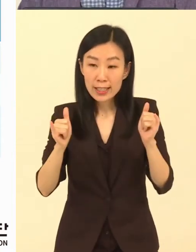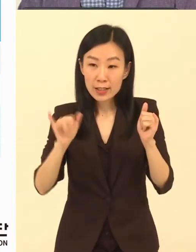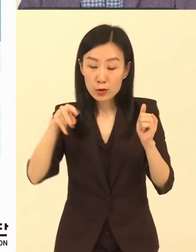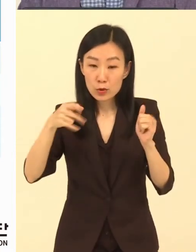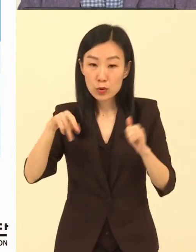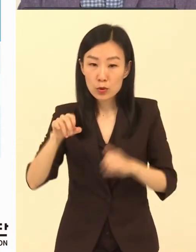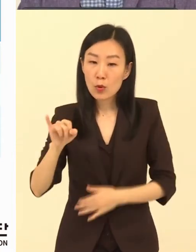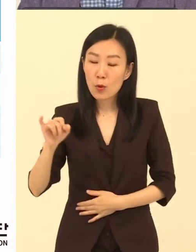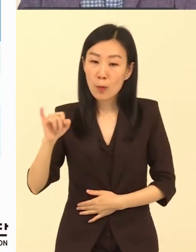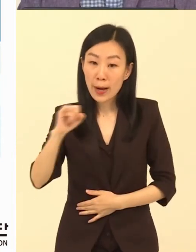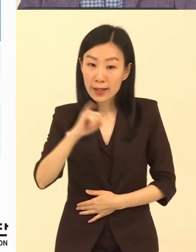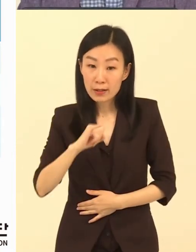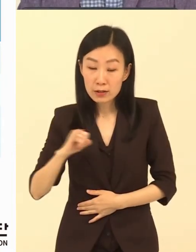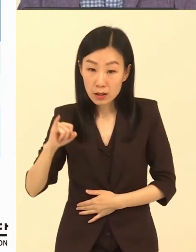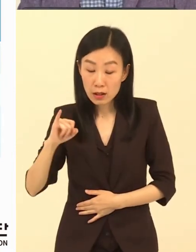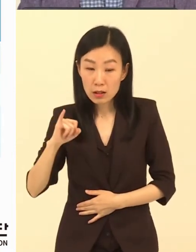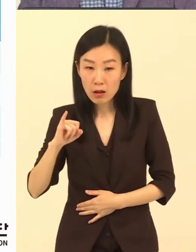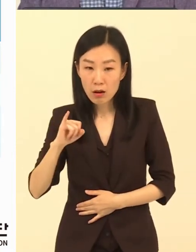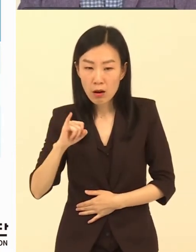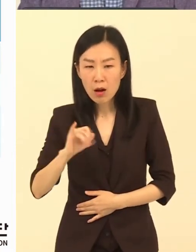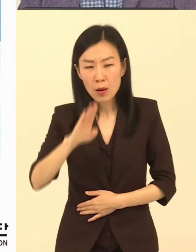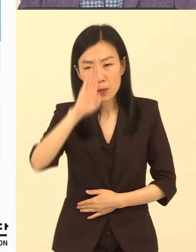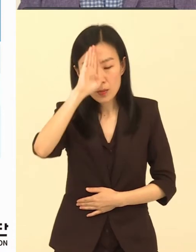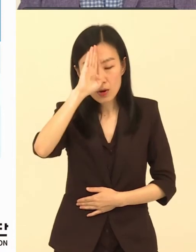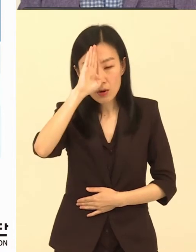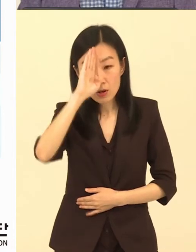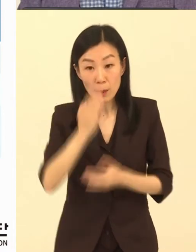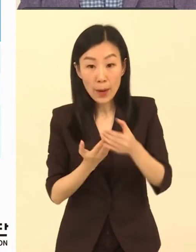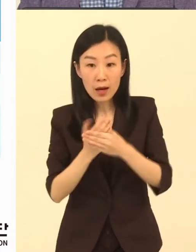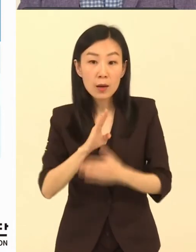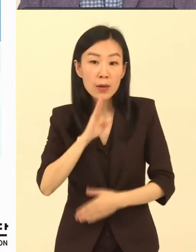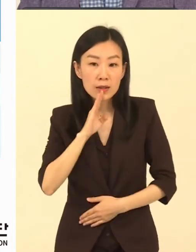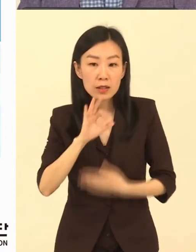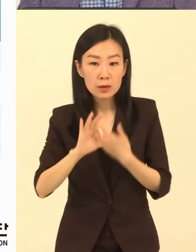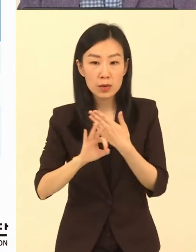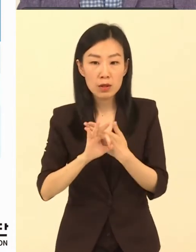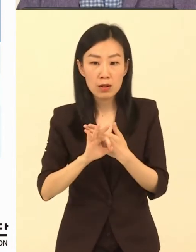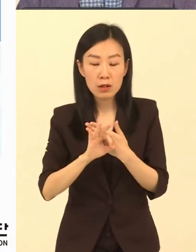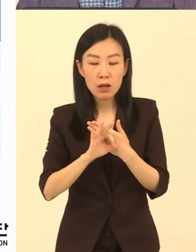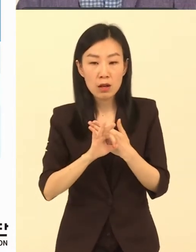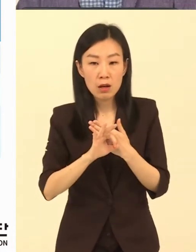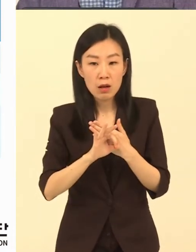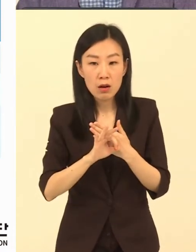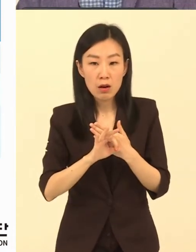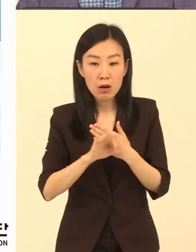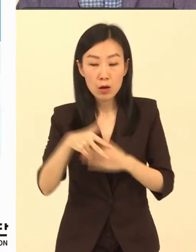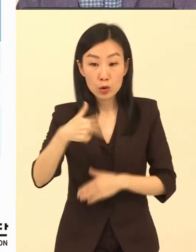조직 검사를 해야 됩니다.